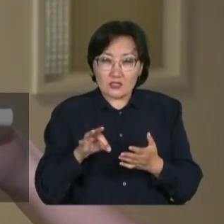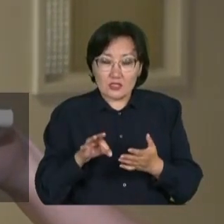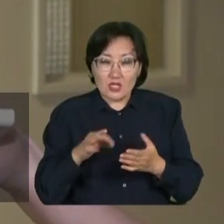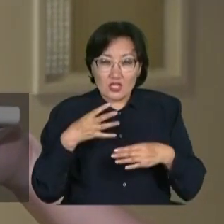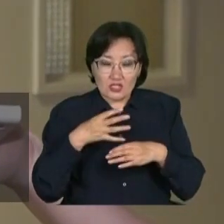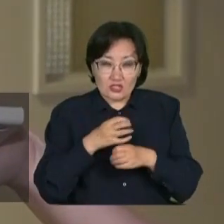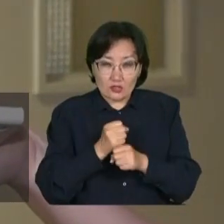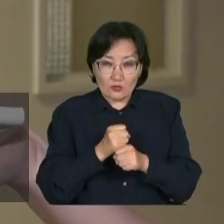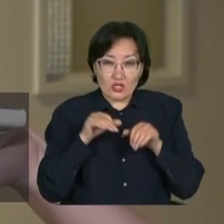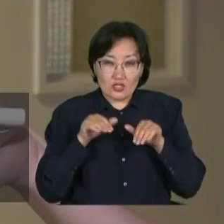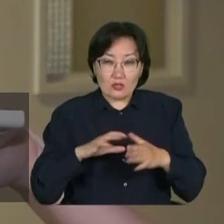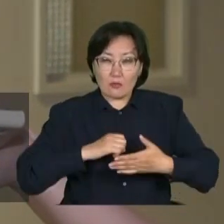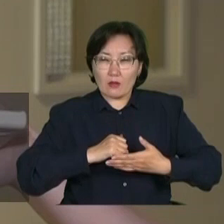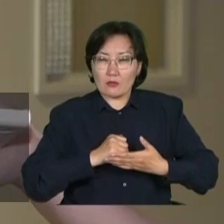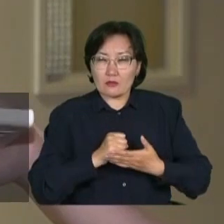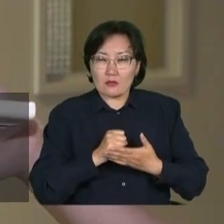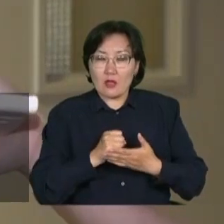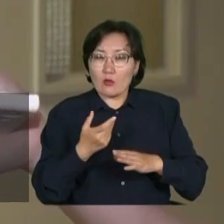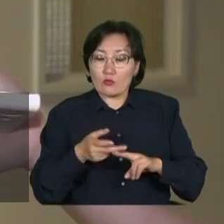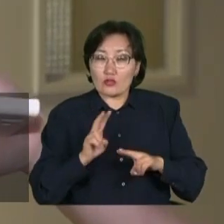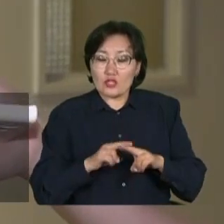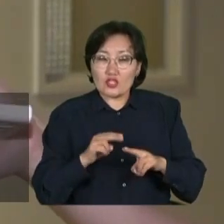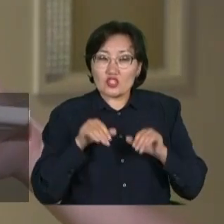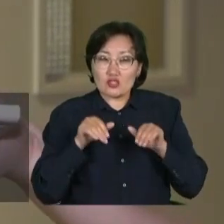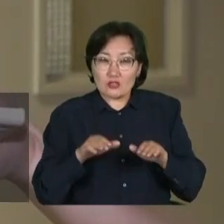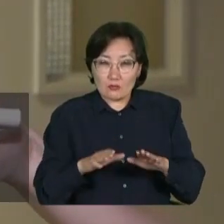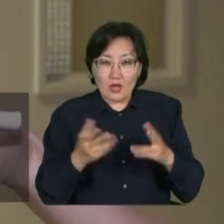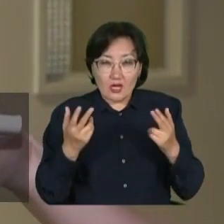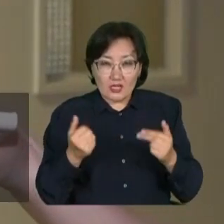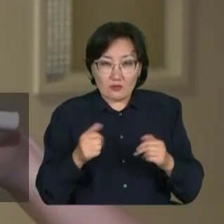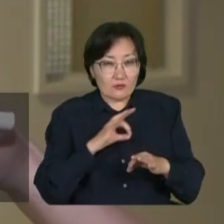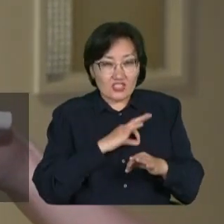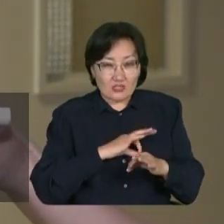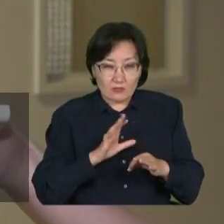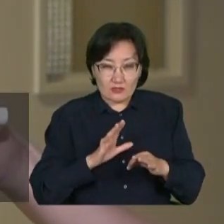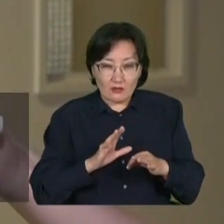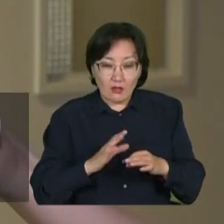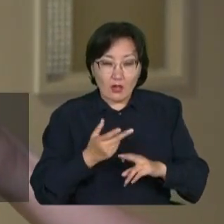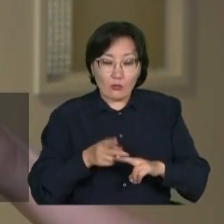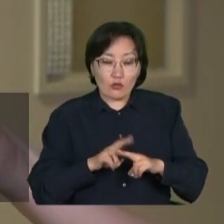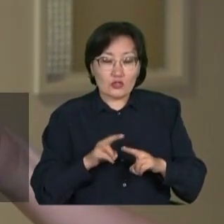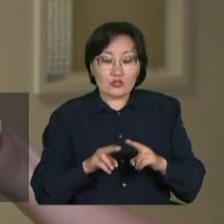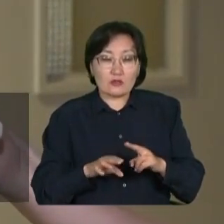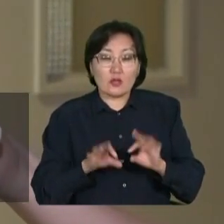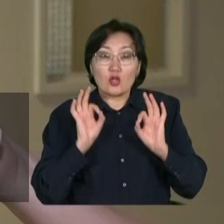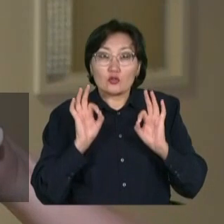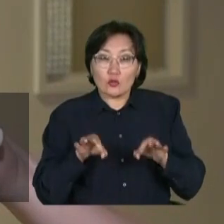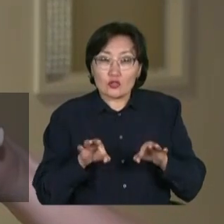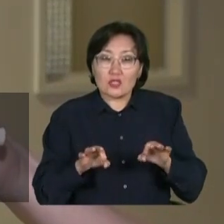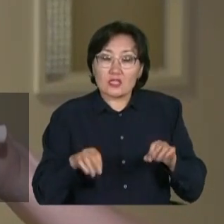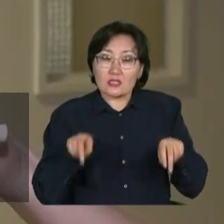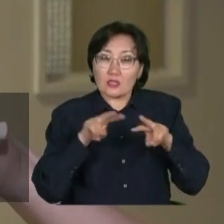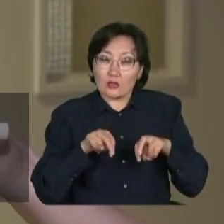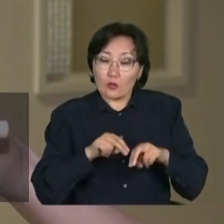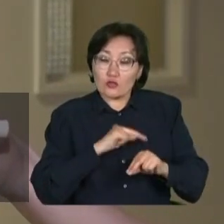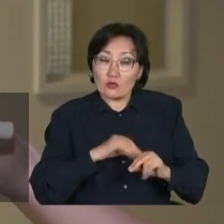деген шешім қабылданды. Бұл шешім әрине тиімсіз. Оған жақсы талдау жүргізу керек еді.